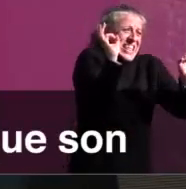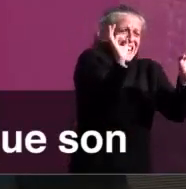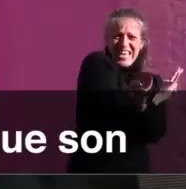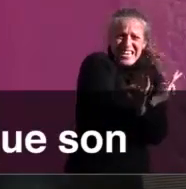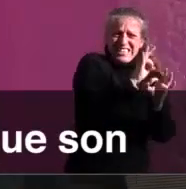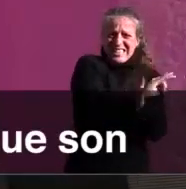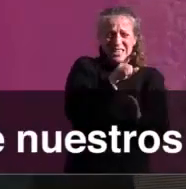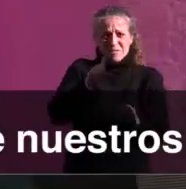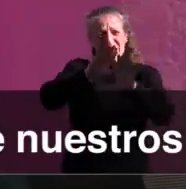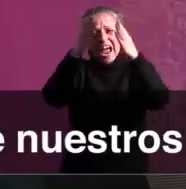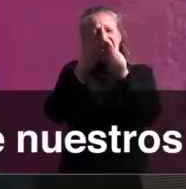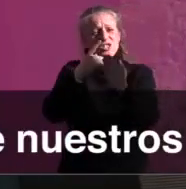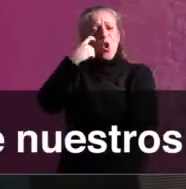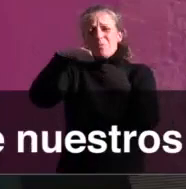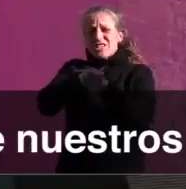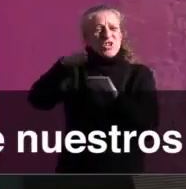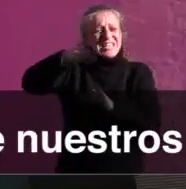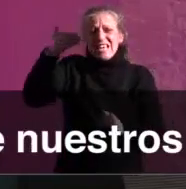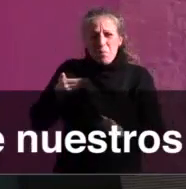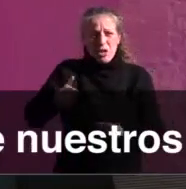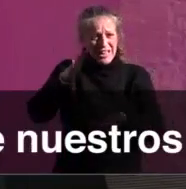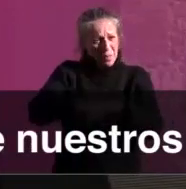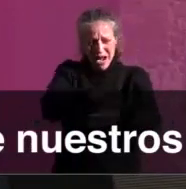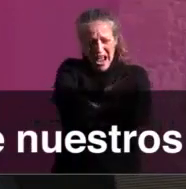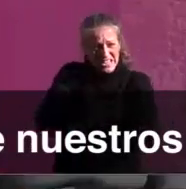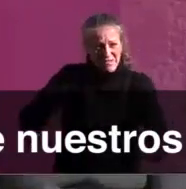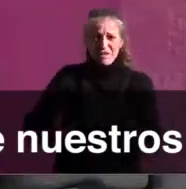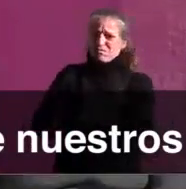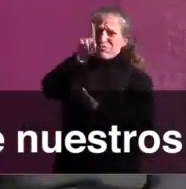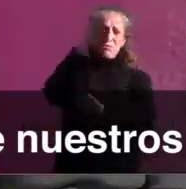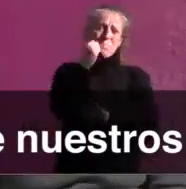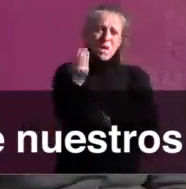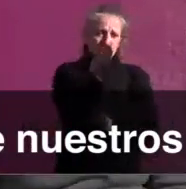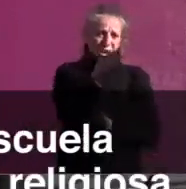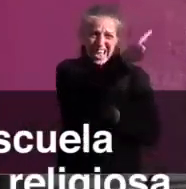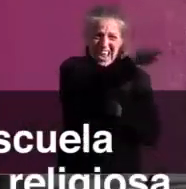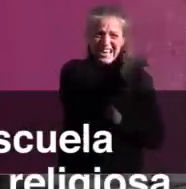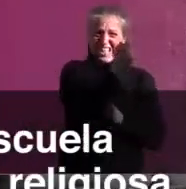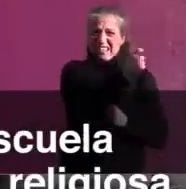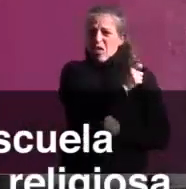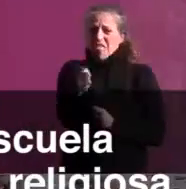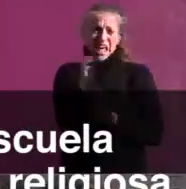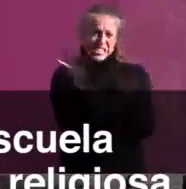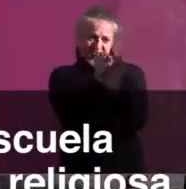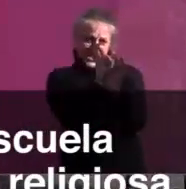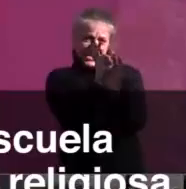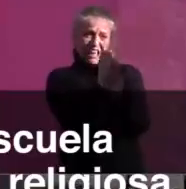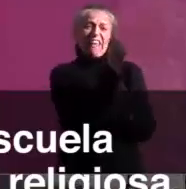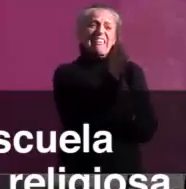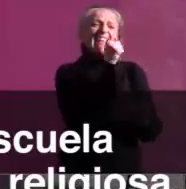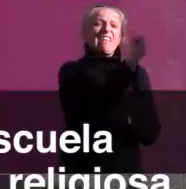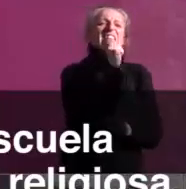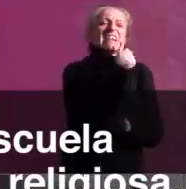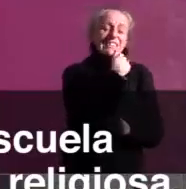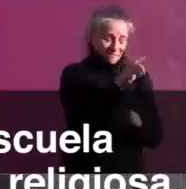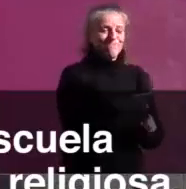essencials, essencials per garantir la igualtat d'oportunitats dels nostres infants. Ni un euro, mentre els hi donen desenes de milions a